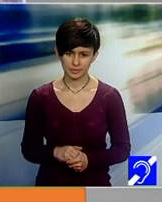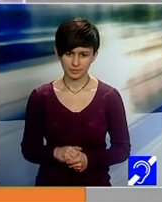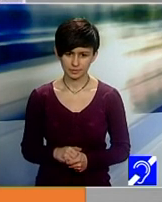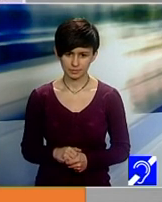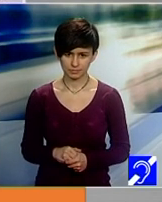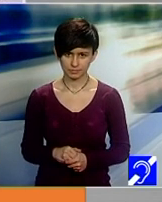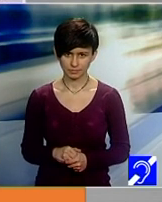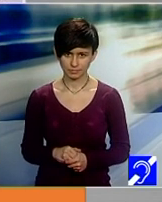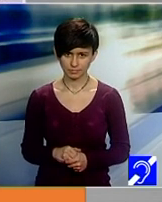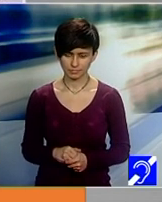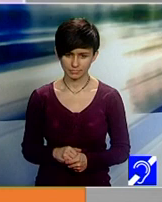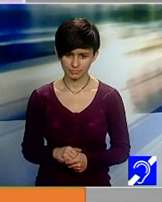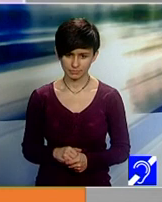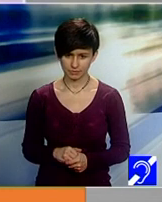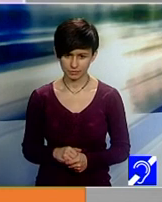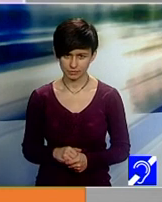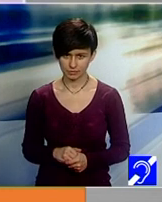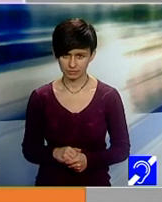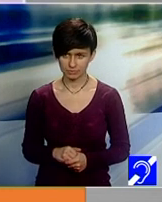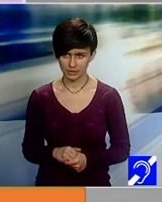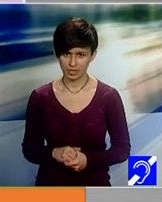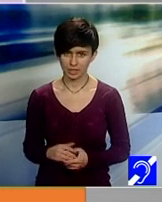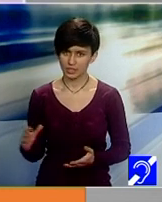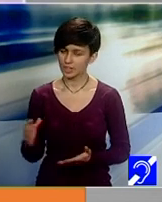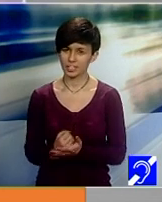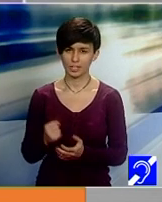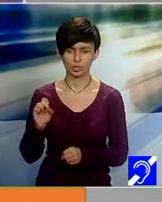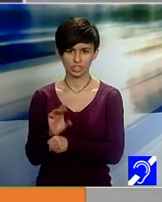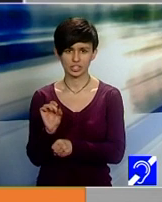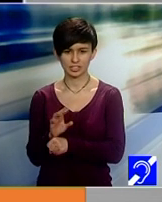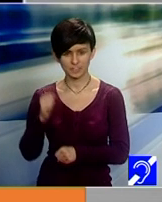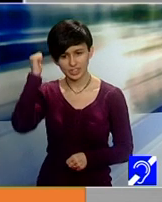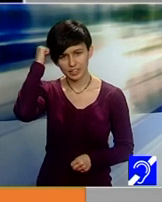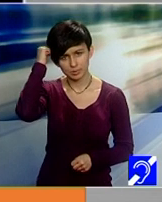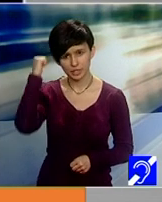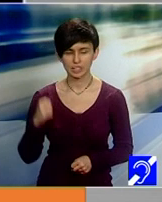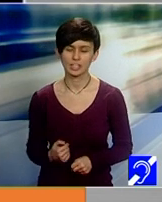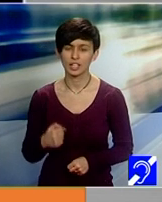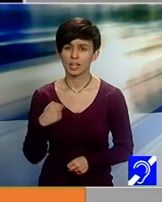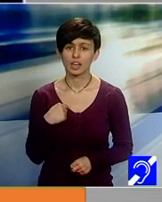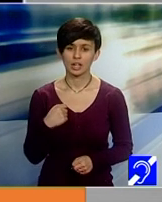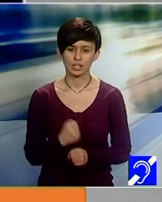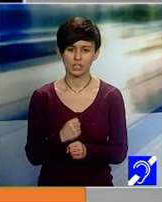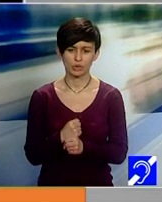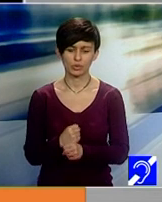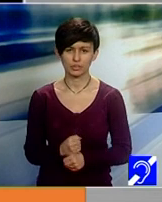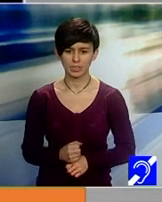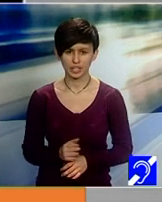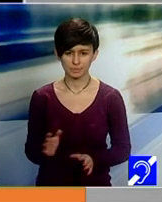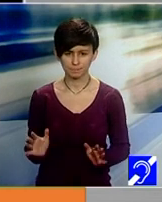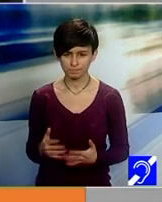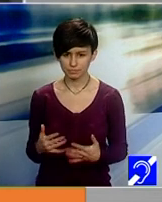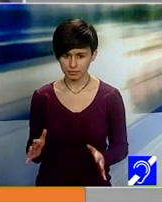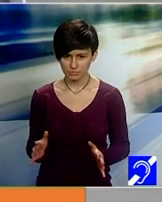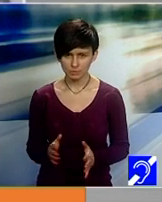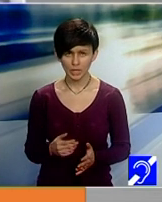Reușiți să vindeți în piață? Reușiți? Nu, tot ce fac numai pentru semințe. Nu, am și o